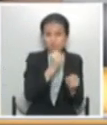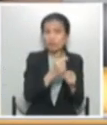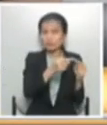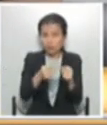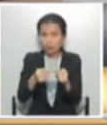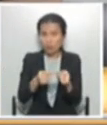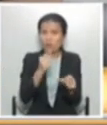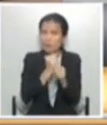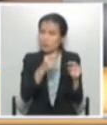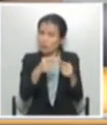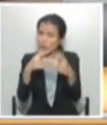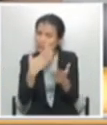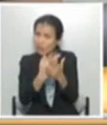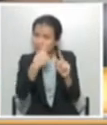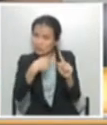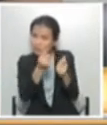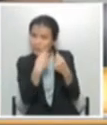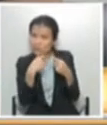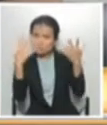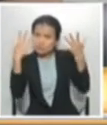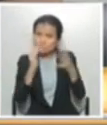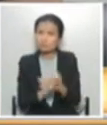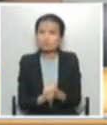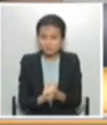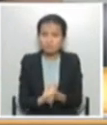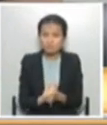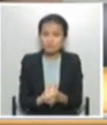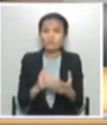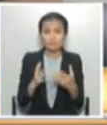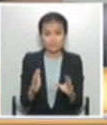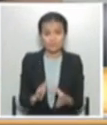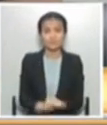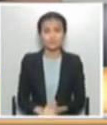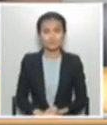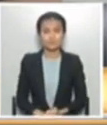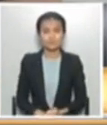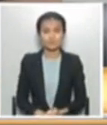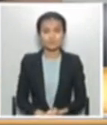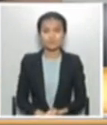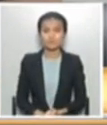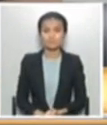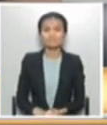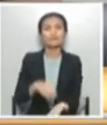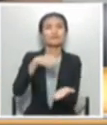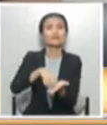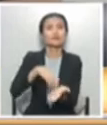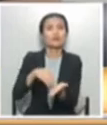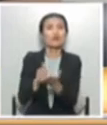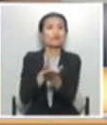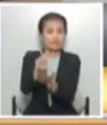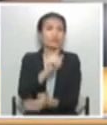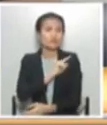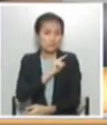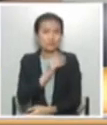ายังไม่ได้รับเงินเดือนแล้วครับท่านประธานที่เคารพครับกับผมขอเรียนเพื่อยังแจ้งไปยังหน่วยงานที่เกี่ยวข้องเพื่อได้ช่ว